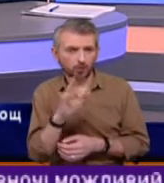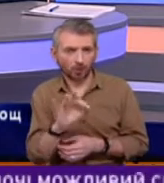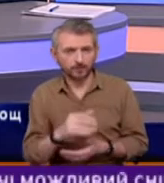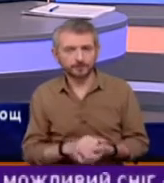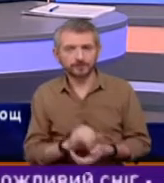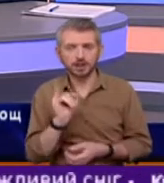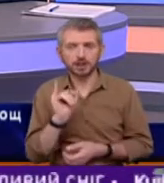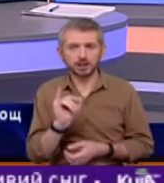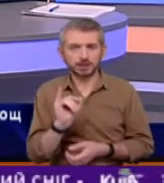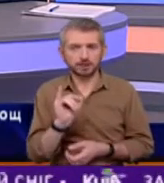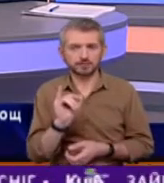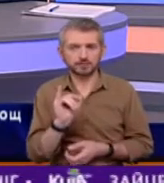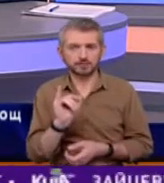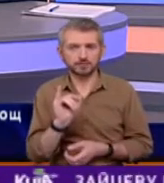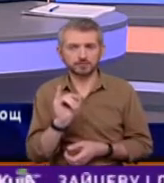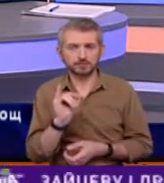І